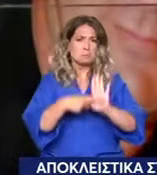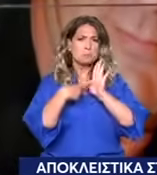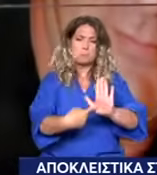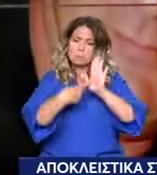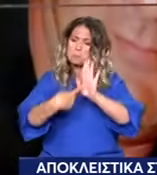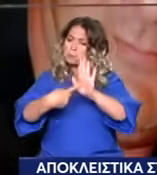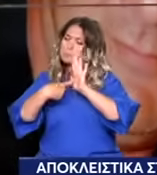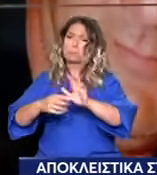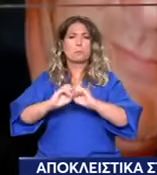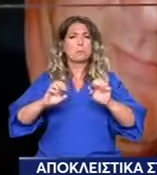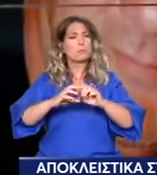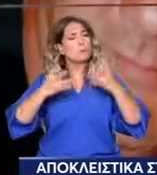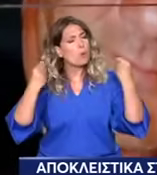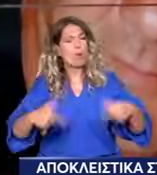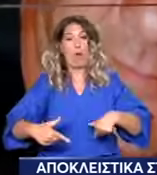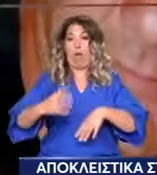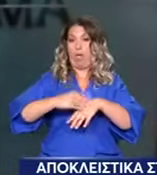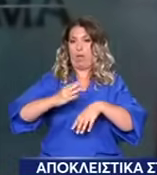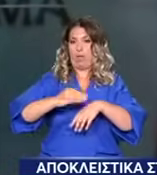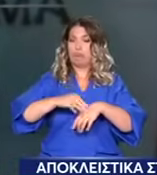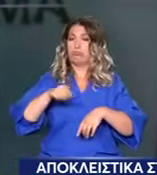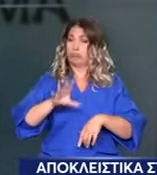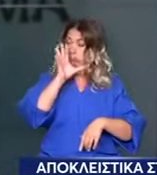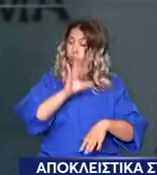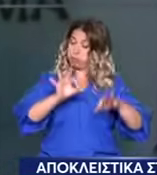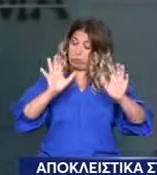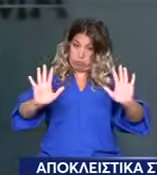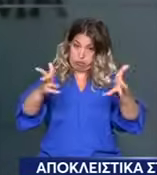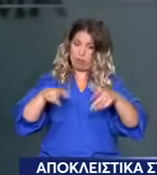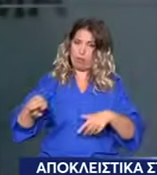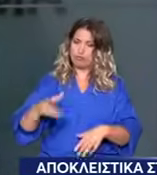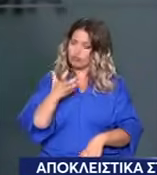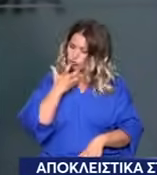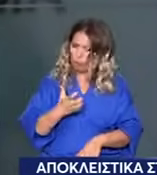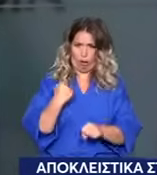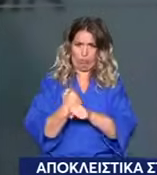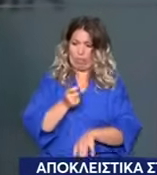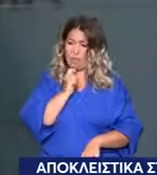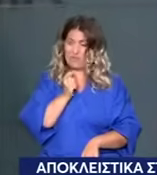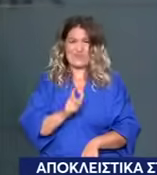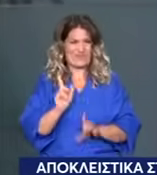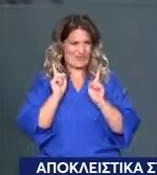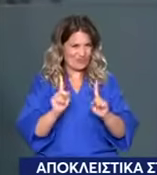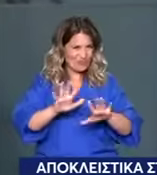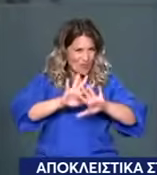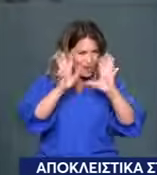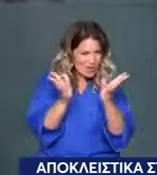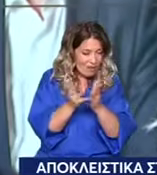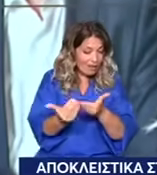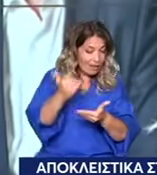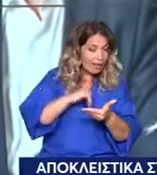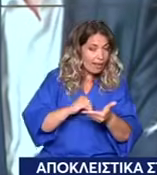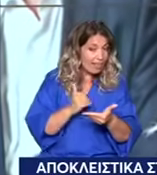που τώρα έβγαλε η εκπομπή είναι πραγματικές αποκαλύψεις και ουσιαστικές αποκαλύψεις. Αλλά όμως από πίσω από την κουρτίνα κρύβουν και κάτι